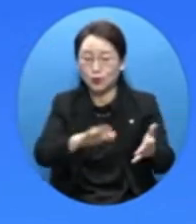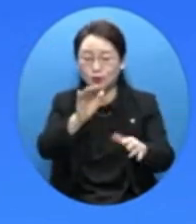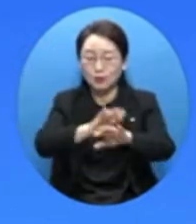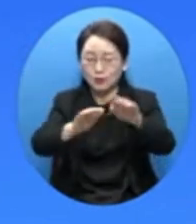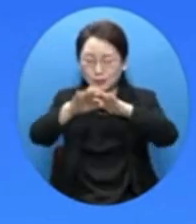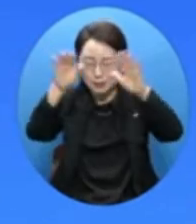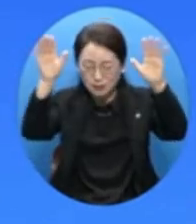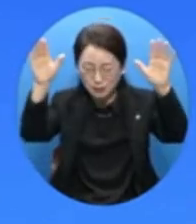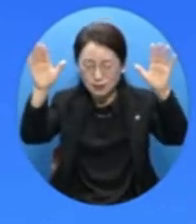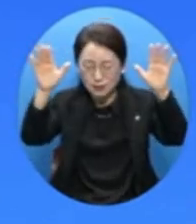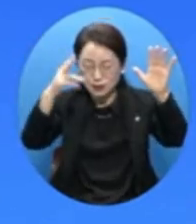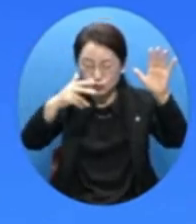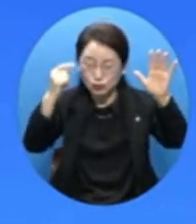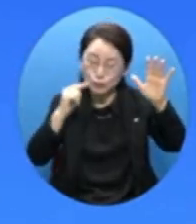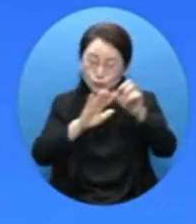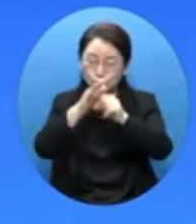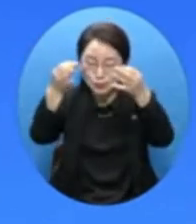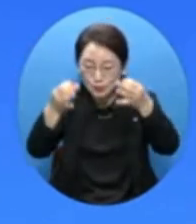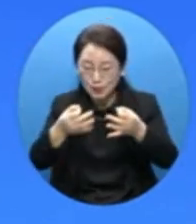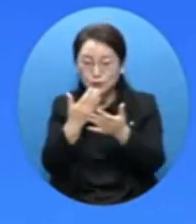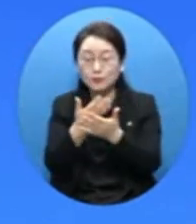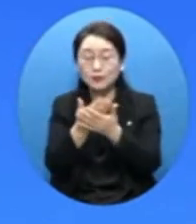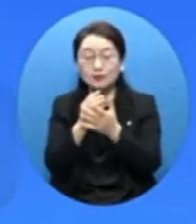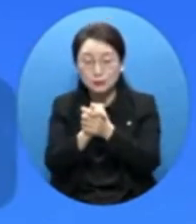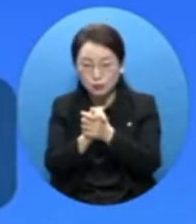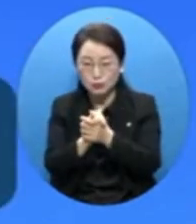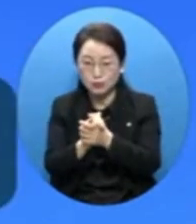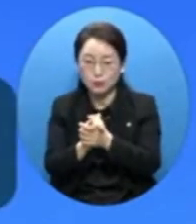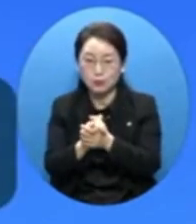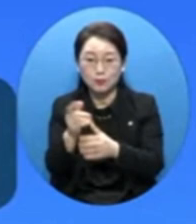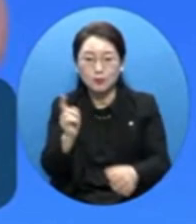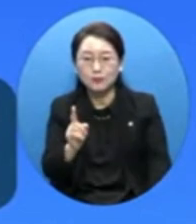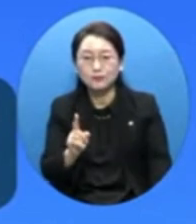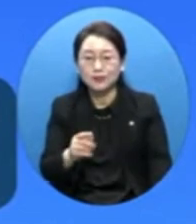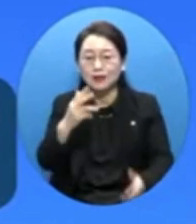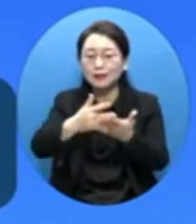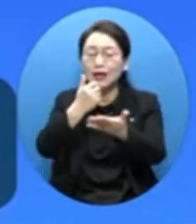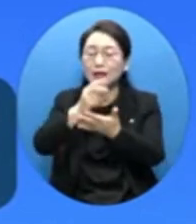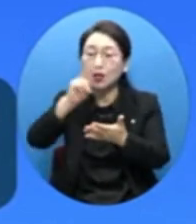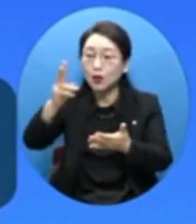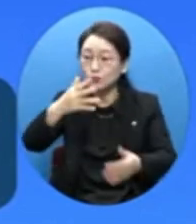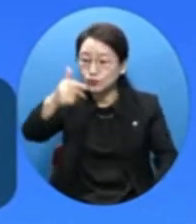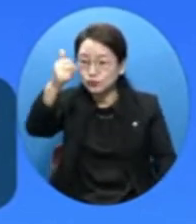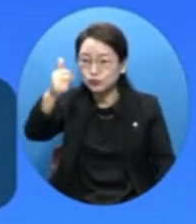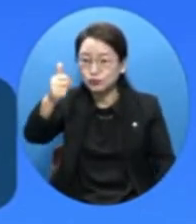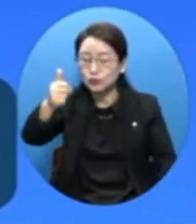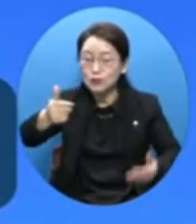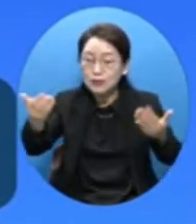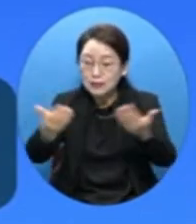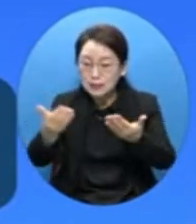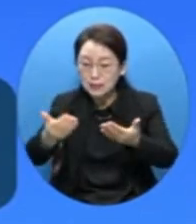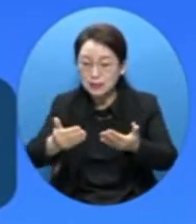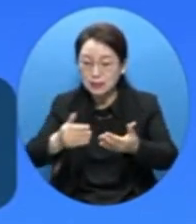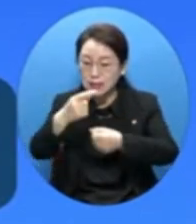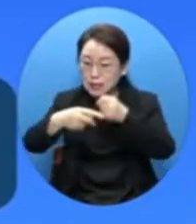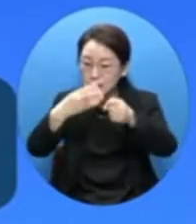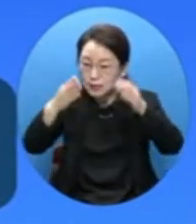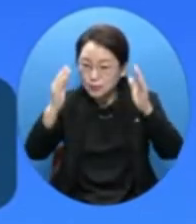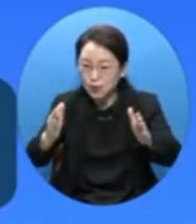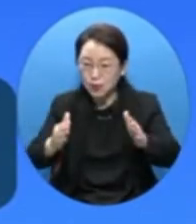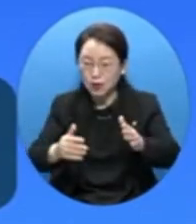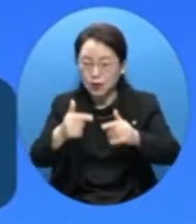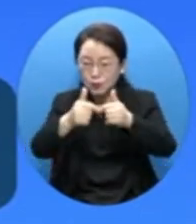주의 긍휼을 구하면서 이렇게 기도해야 됩니다. 야하여 주는 주의 일을 이 수년 내에